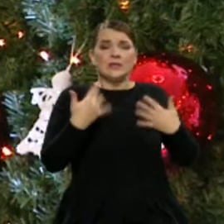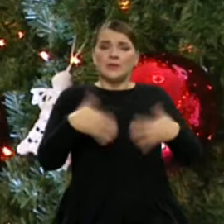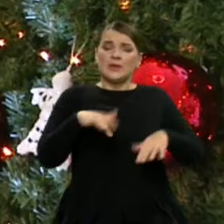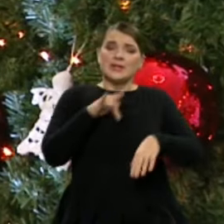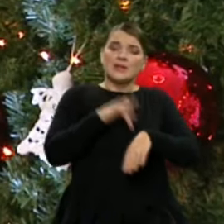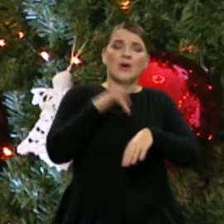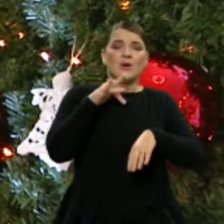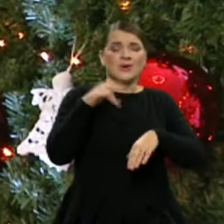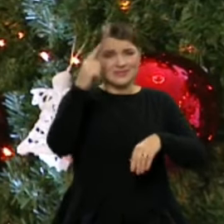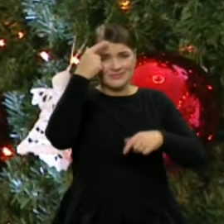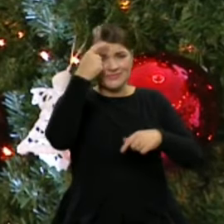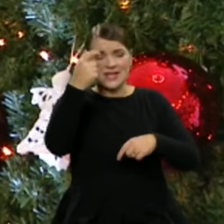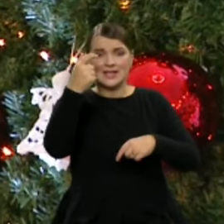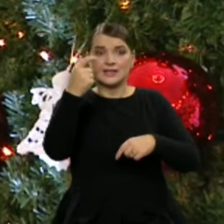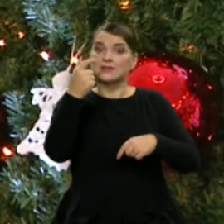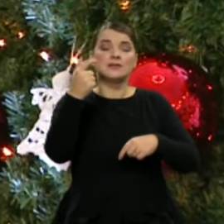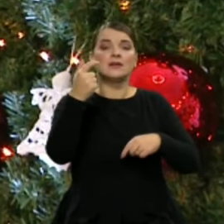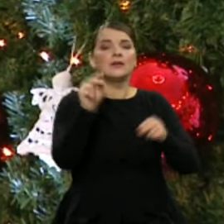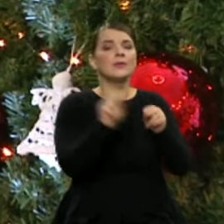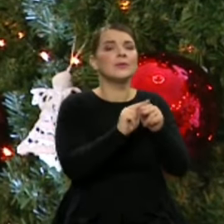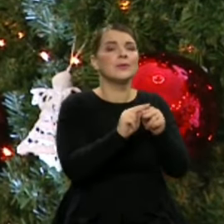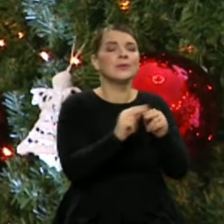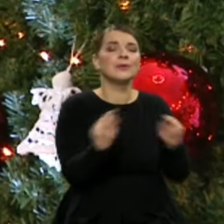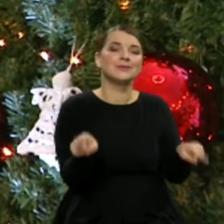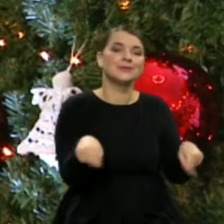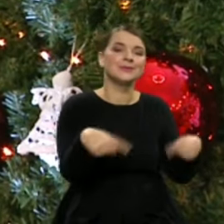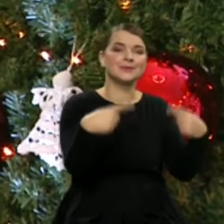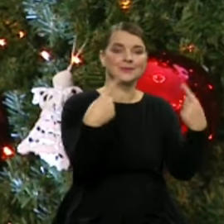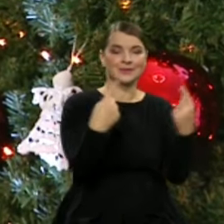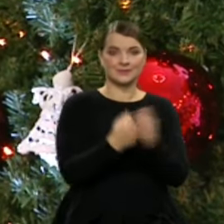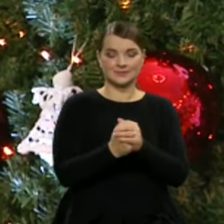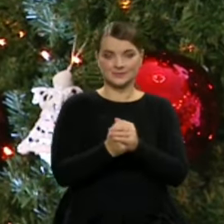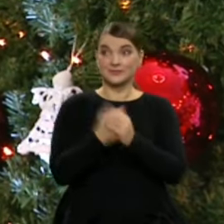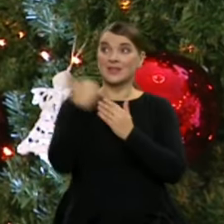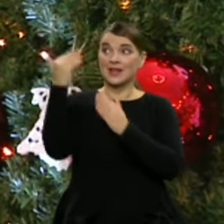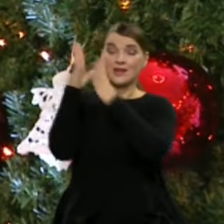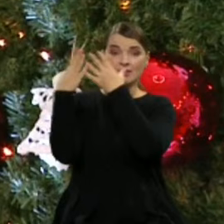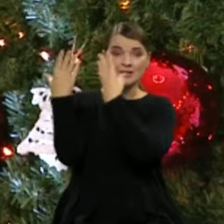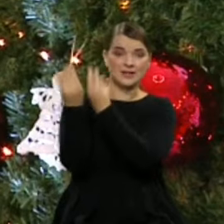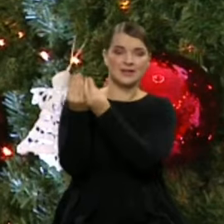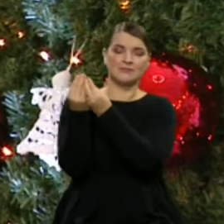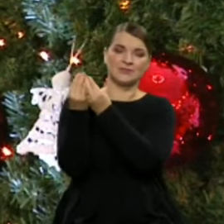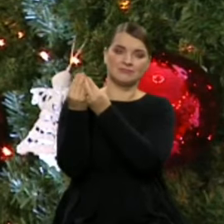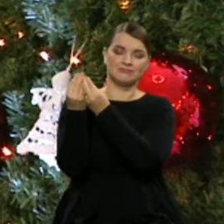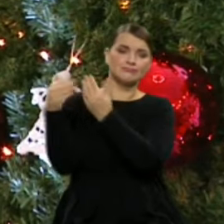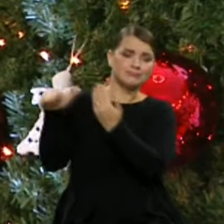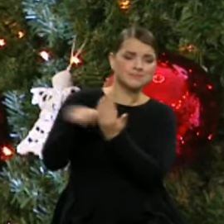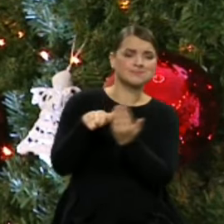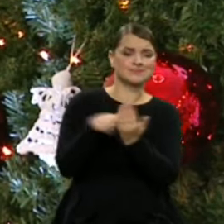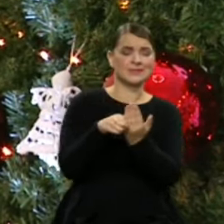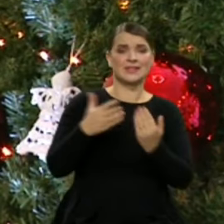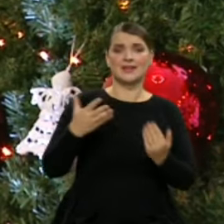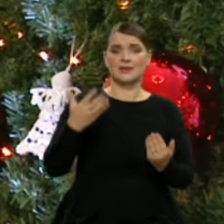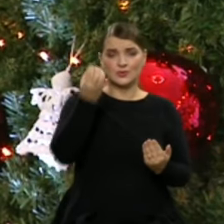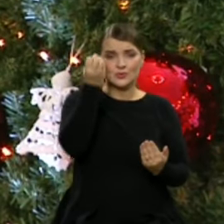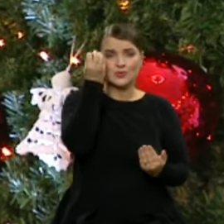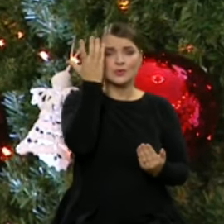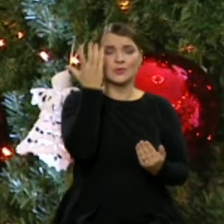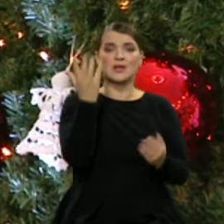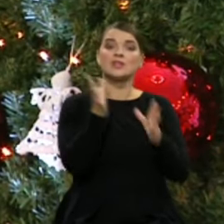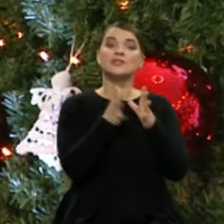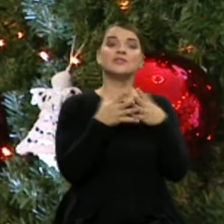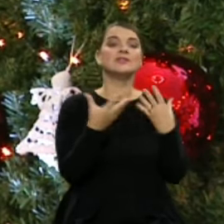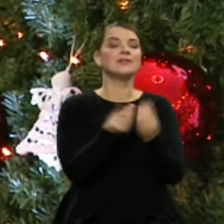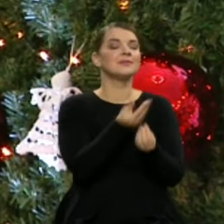patiria paguodą ir išgydymą. Šventojo Nazareto šeimą. Padėk visiems suvokti, kokia yra graži